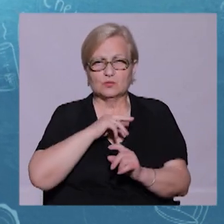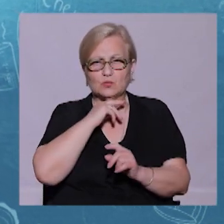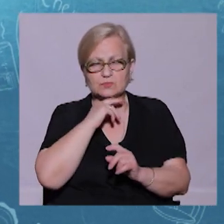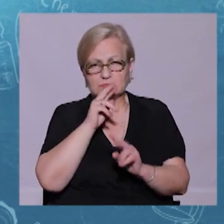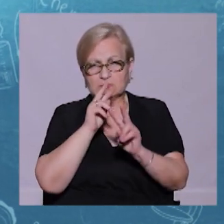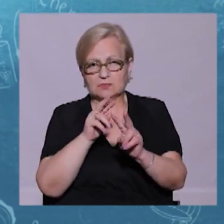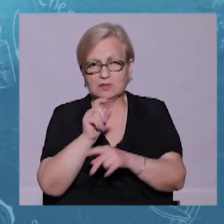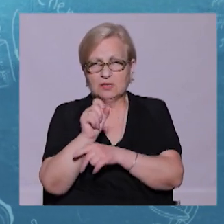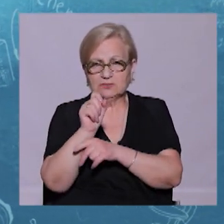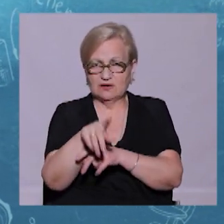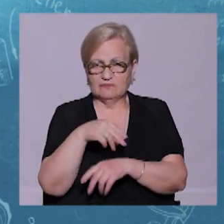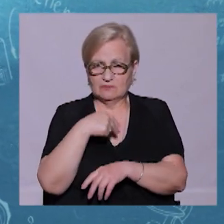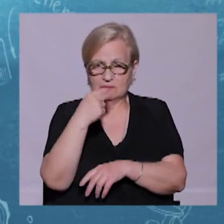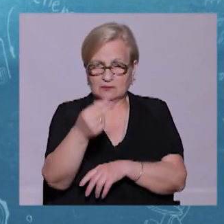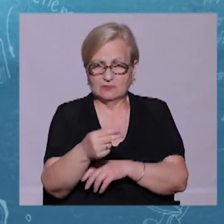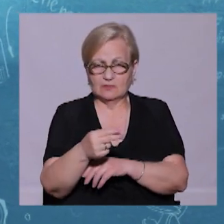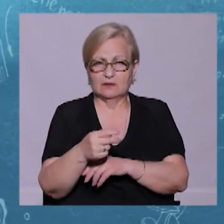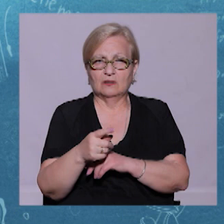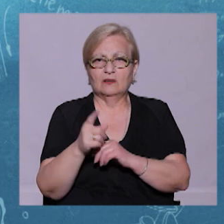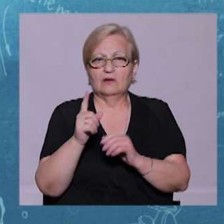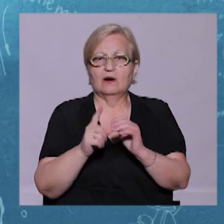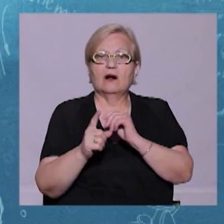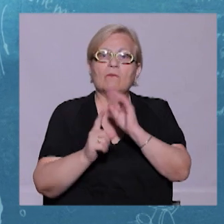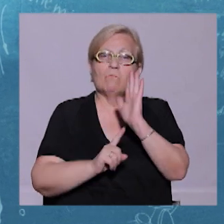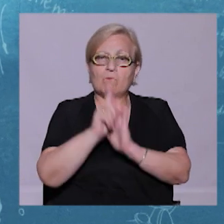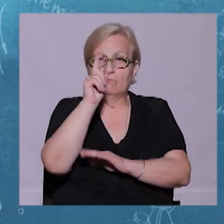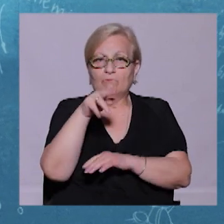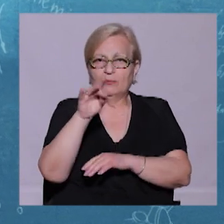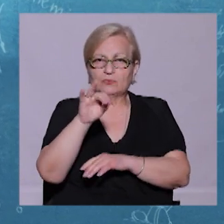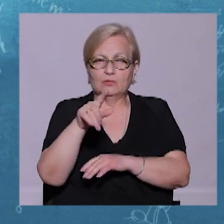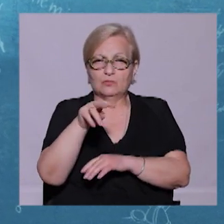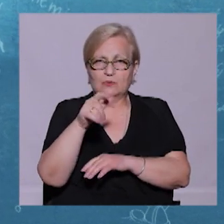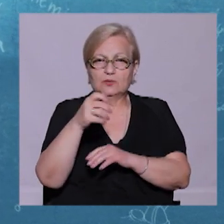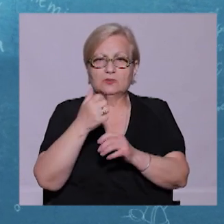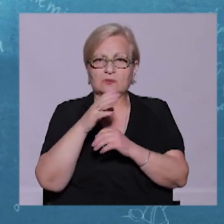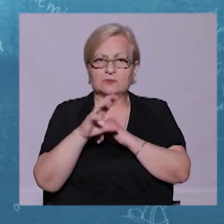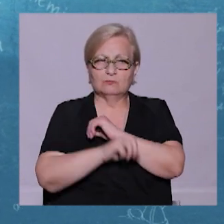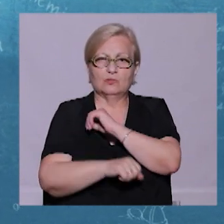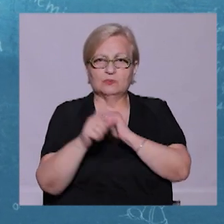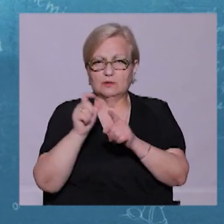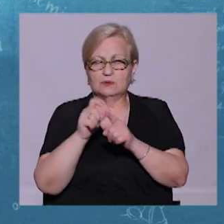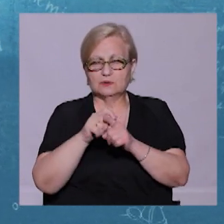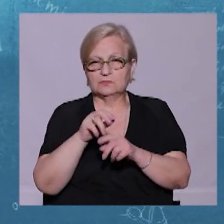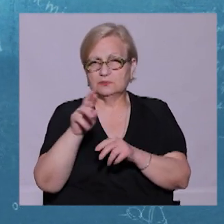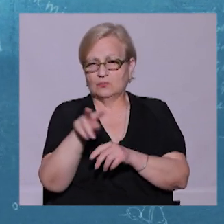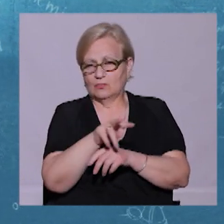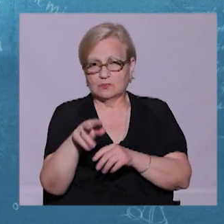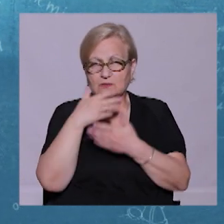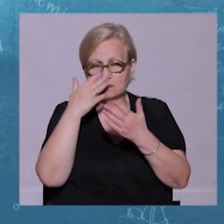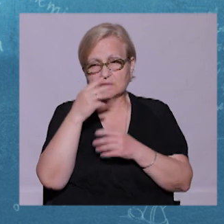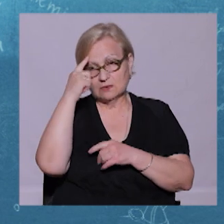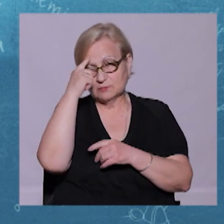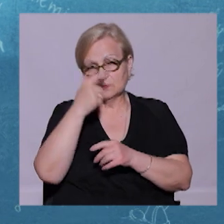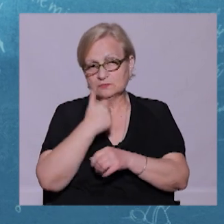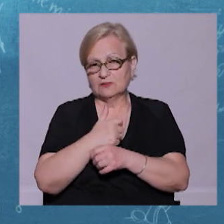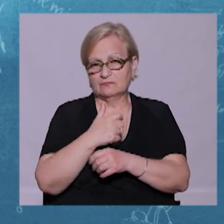გაძლევთ პროლოგი და ბოლოს სიტყვაობა რომანისა და იფიქროთ იმ თავარ საკითხებზე, რომელიც თქვენი